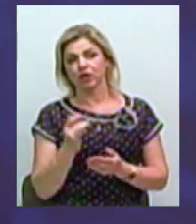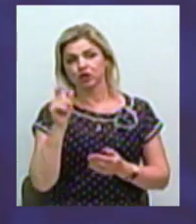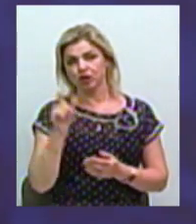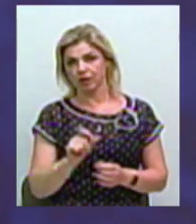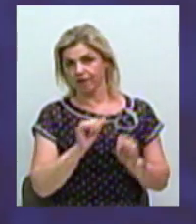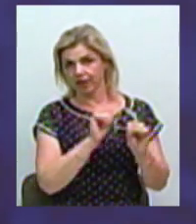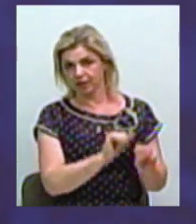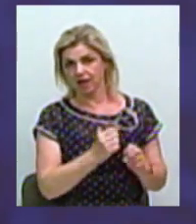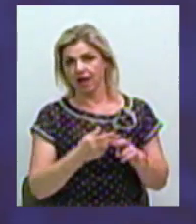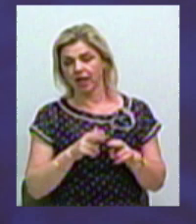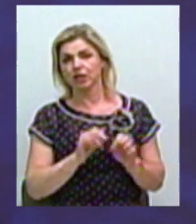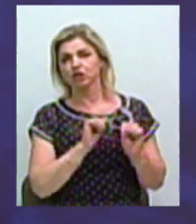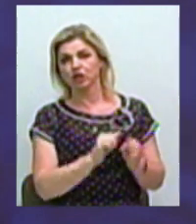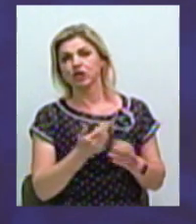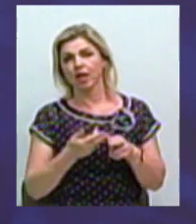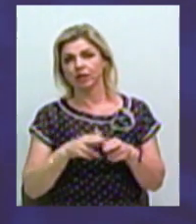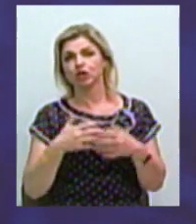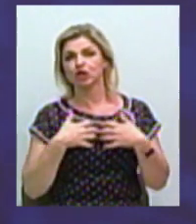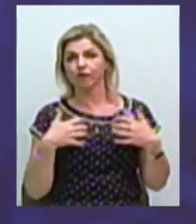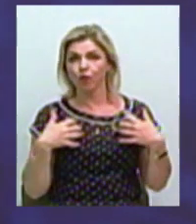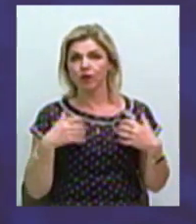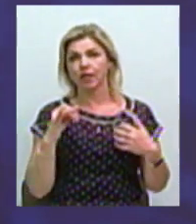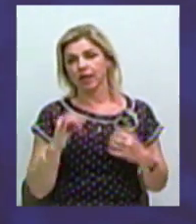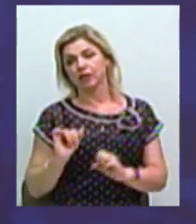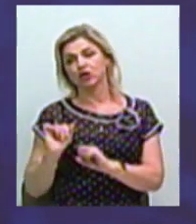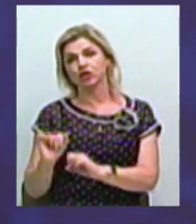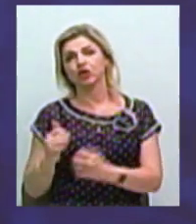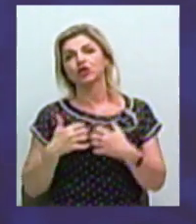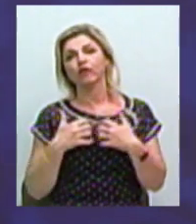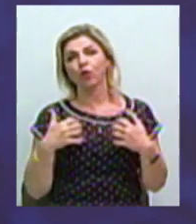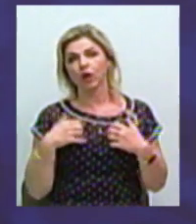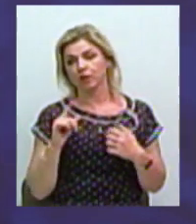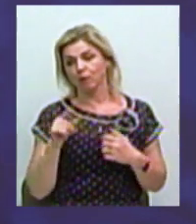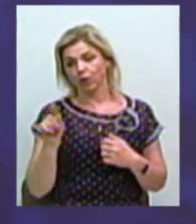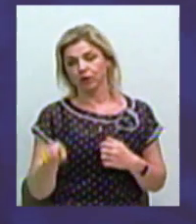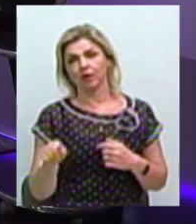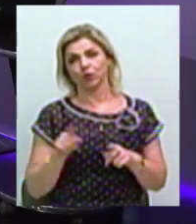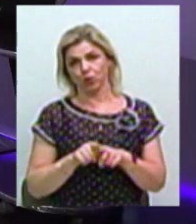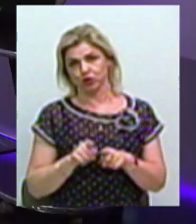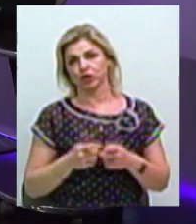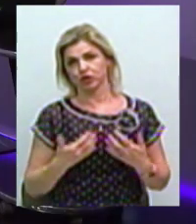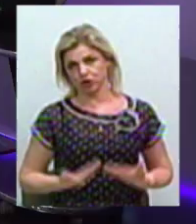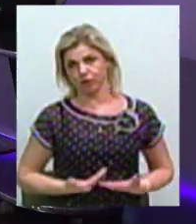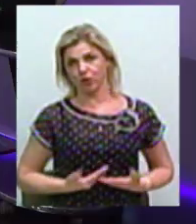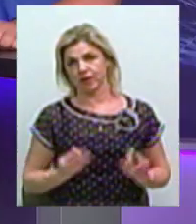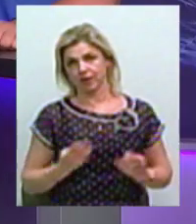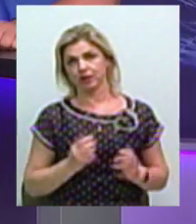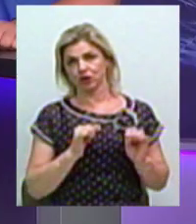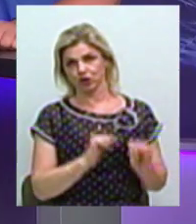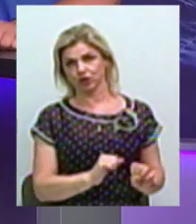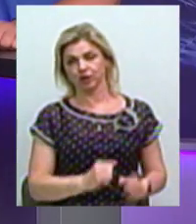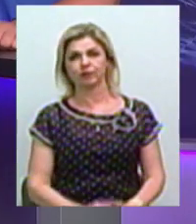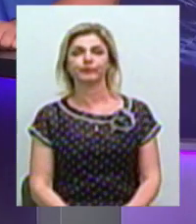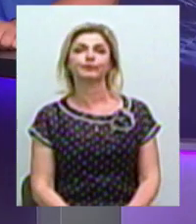треба захистити від цих животних, і в інтересах, звісно, животних, тому що це теж существо, його треба захищати. Час. Дякую